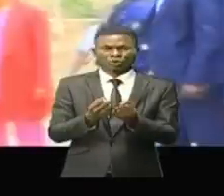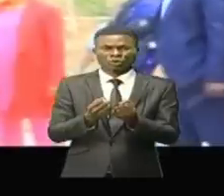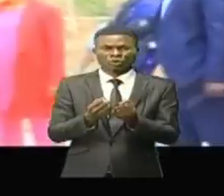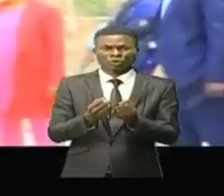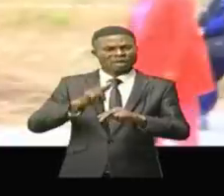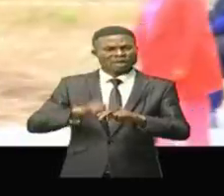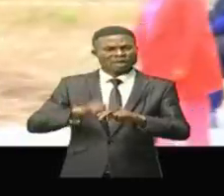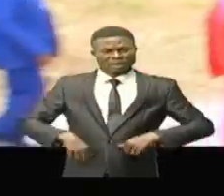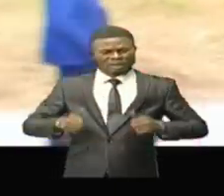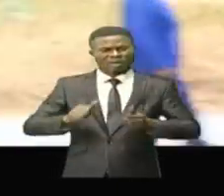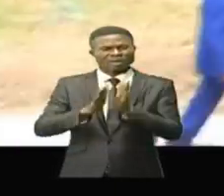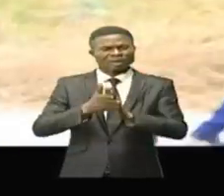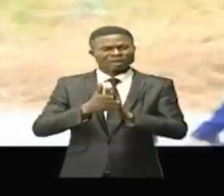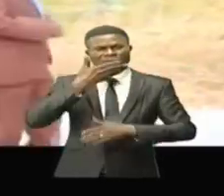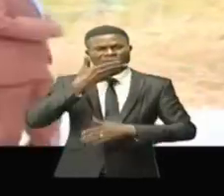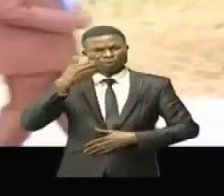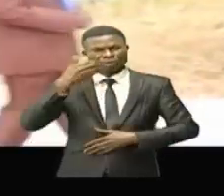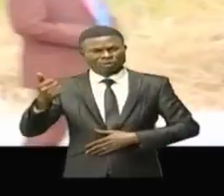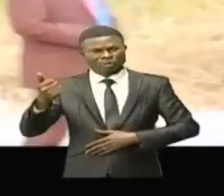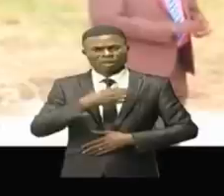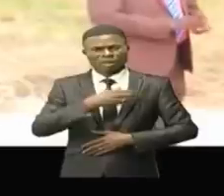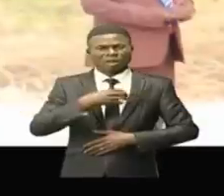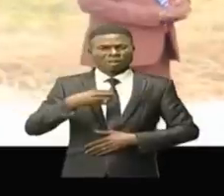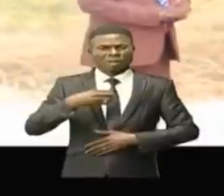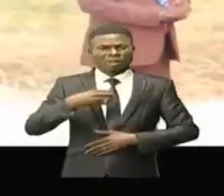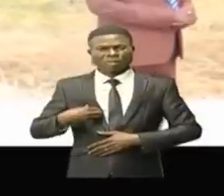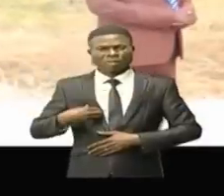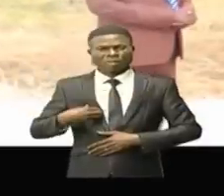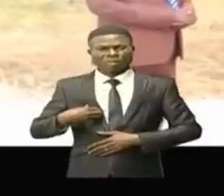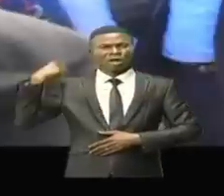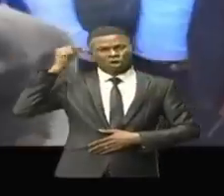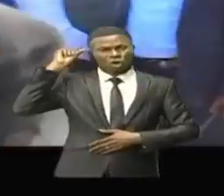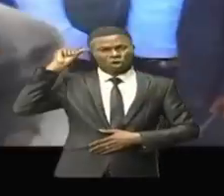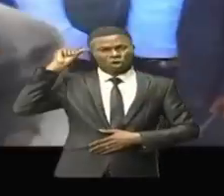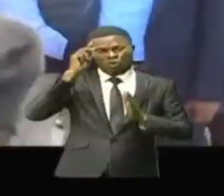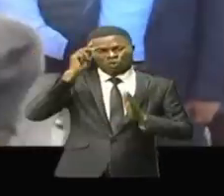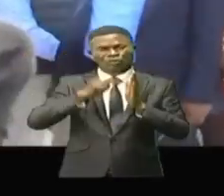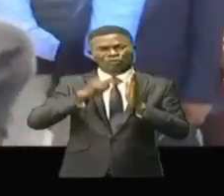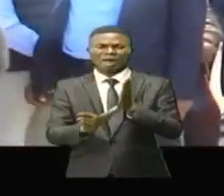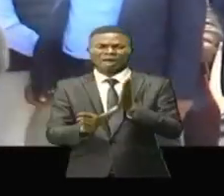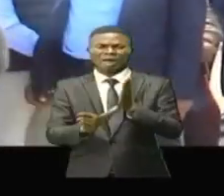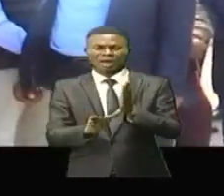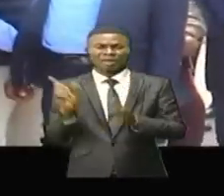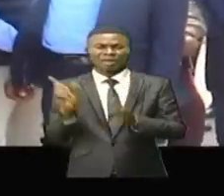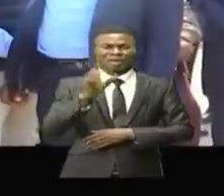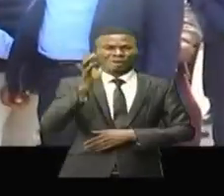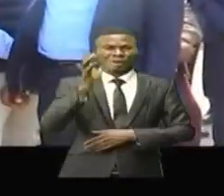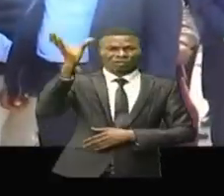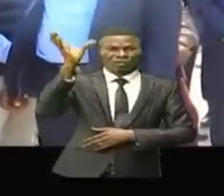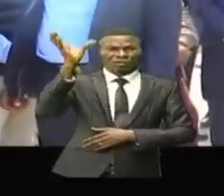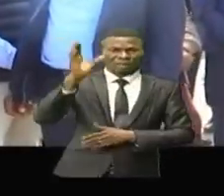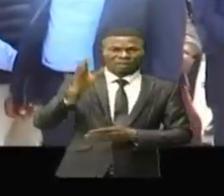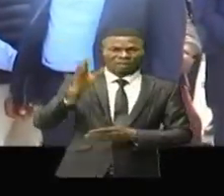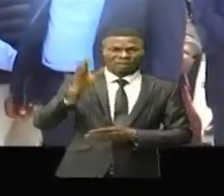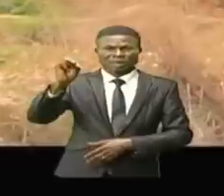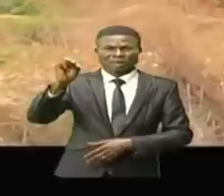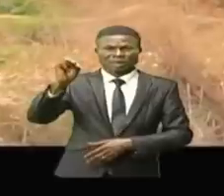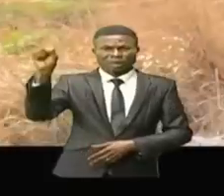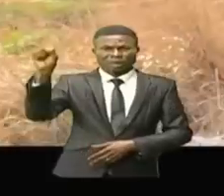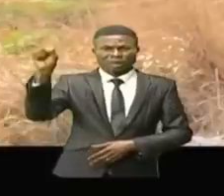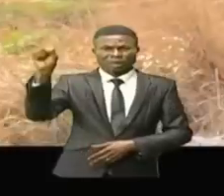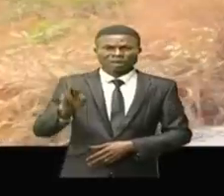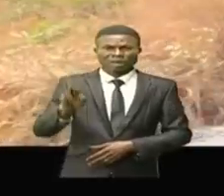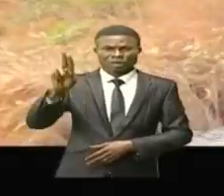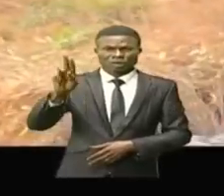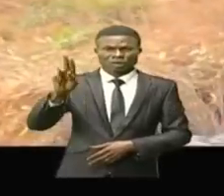et des paysans que la gouverneure intérimaire du Lualaba a effectué une descente au village Masumbu à 30 km de Kolwezi où